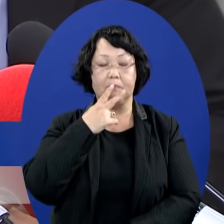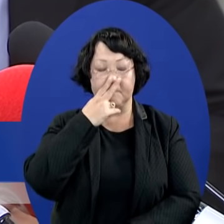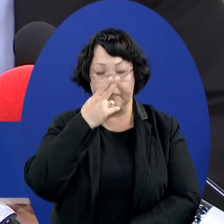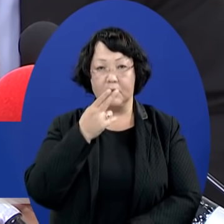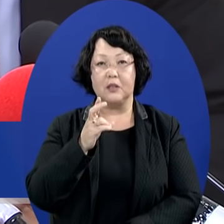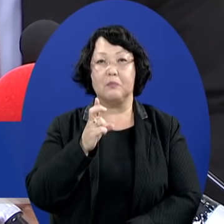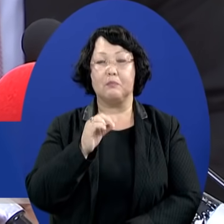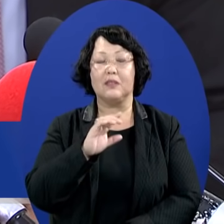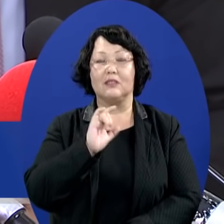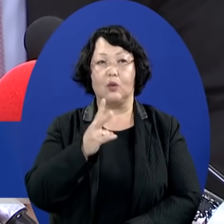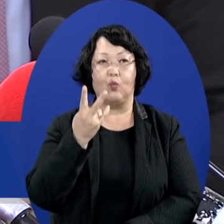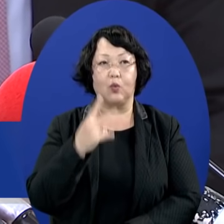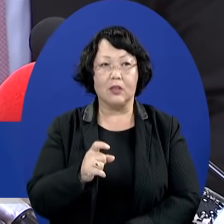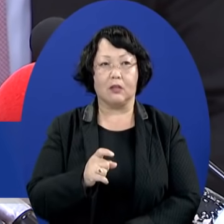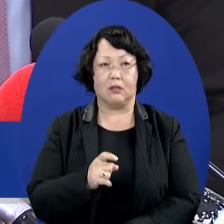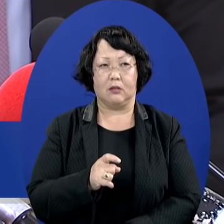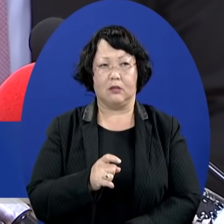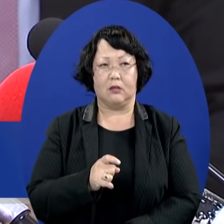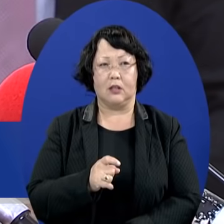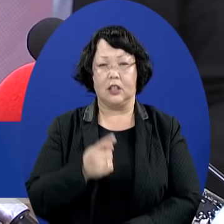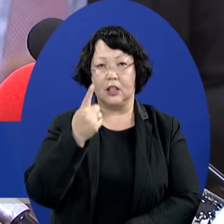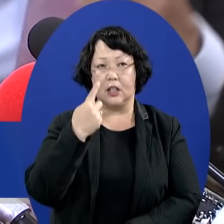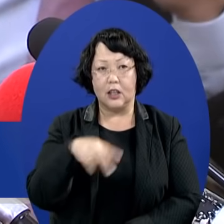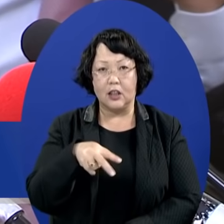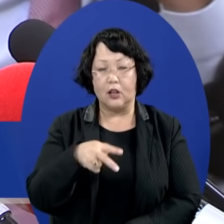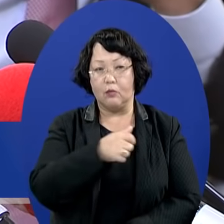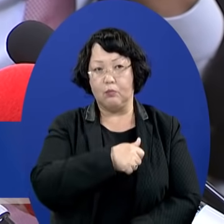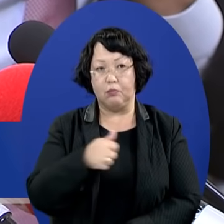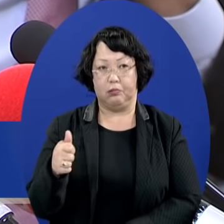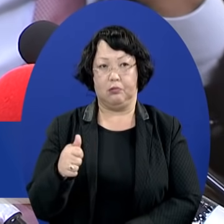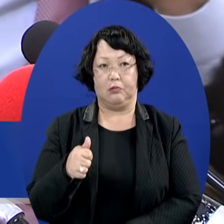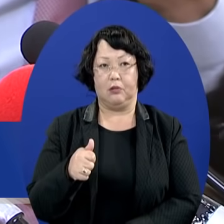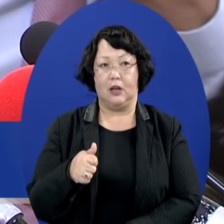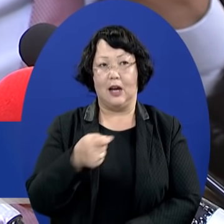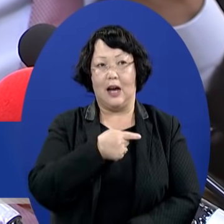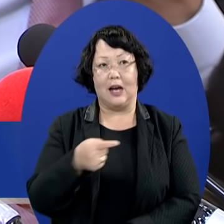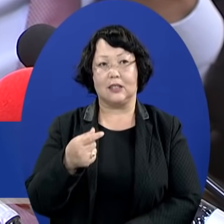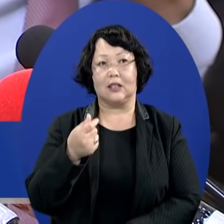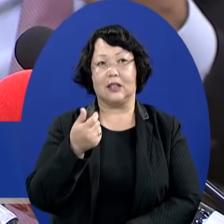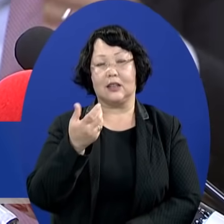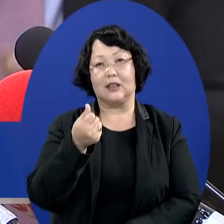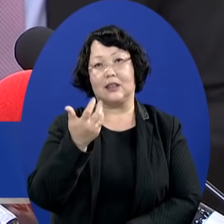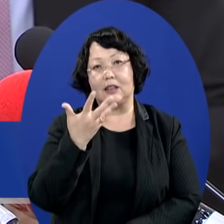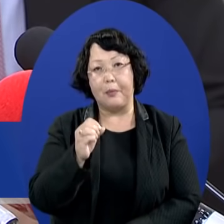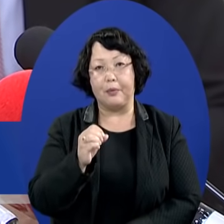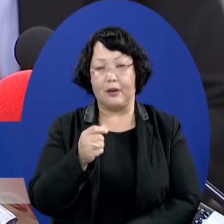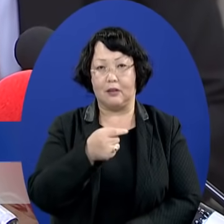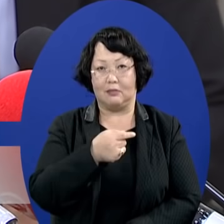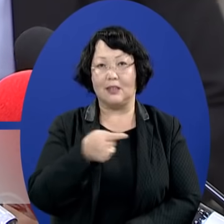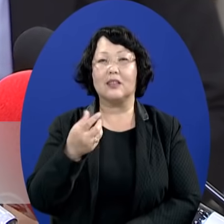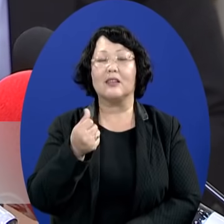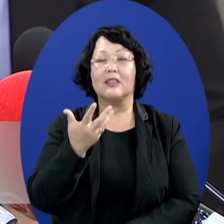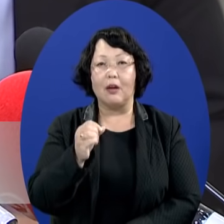яг хуурлын цаг үеийн литр тутам дээр одоо нэг хасах 50 орчим дөрөвтэй явж байгаа.